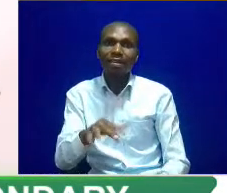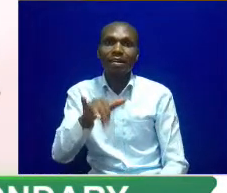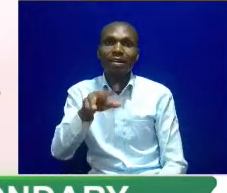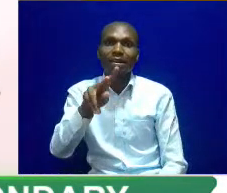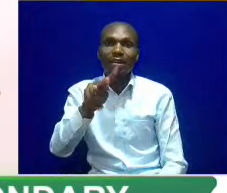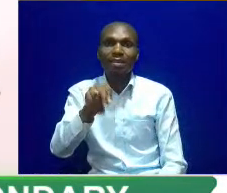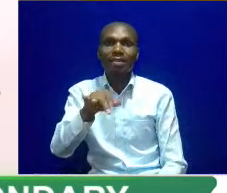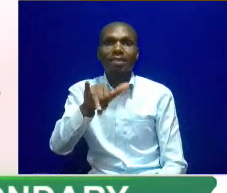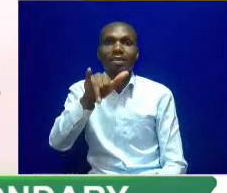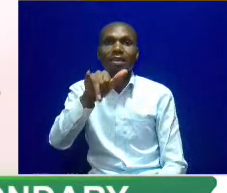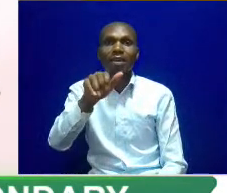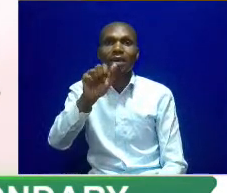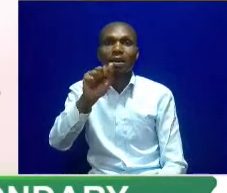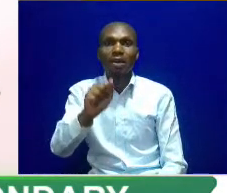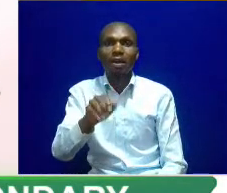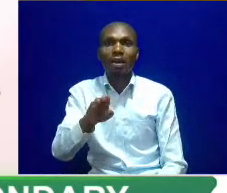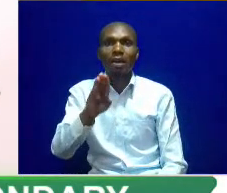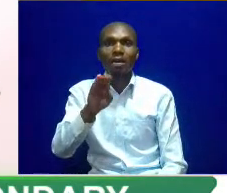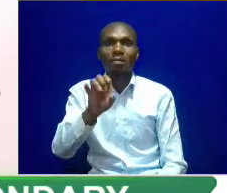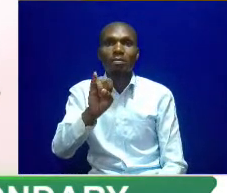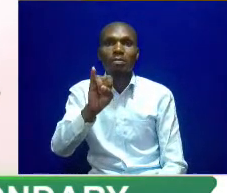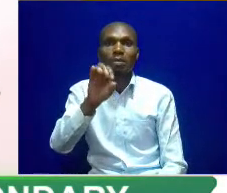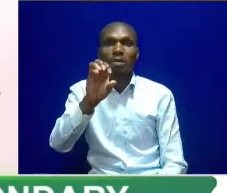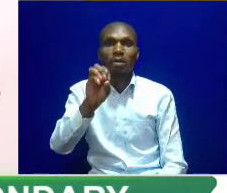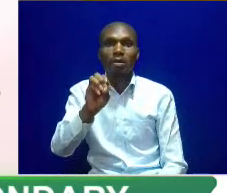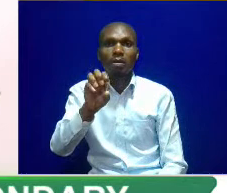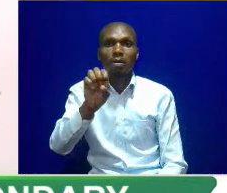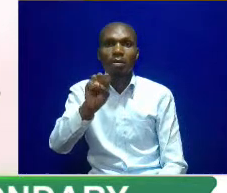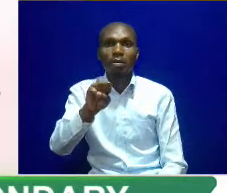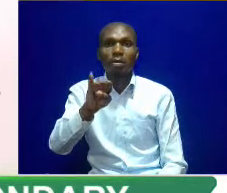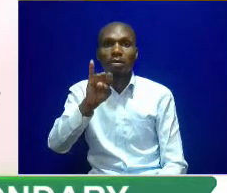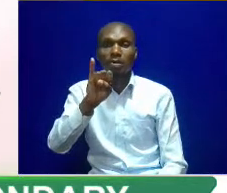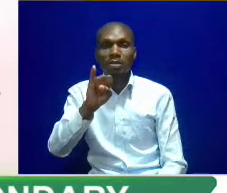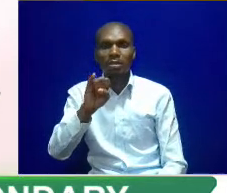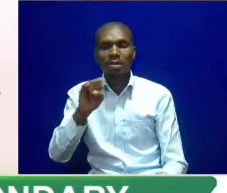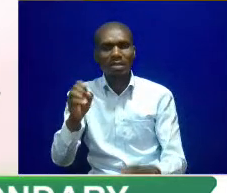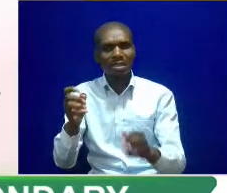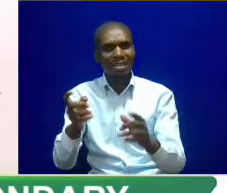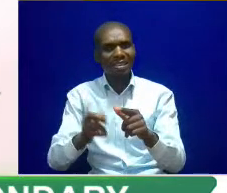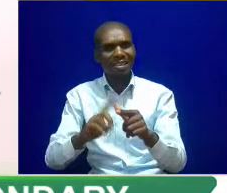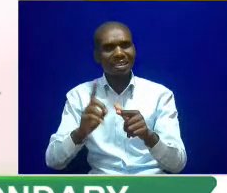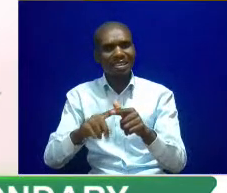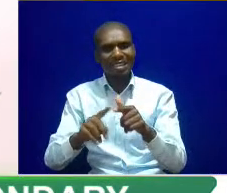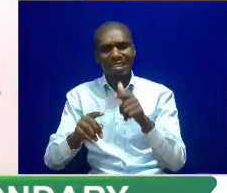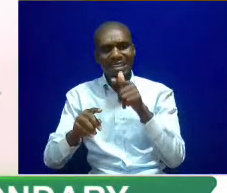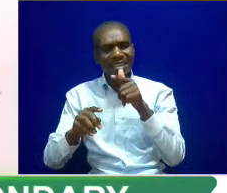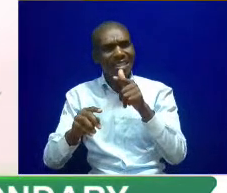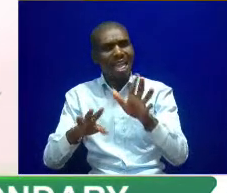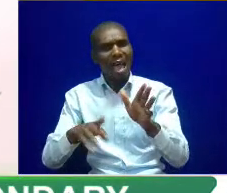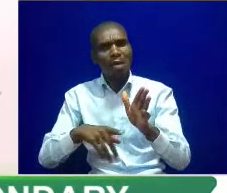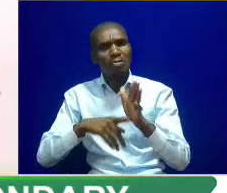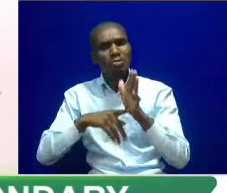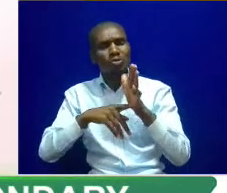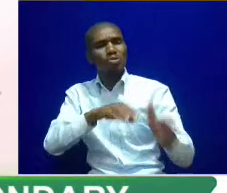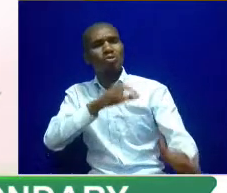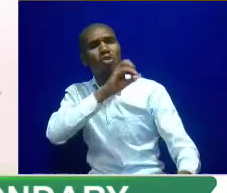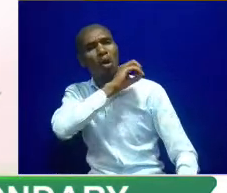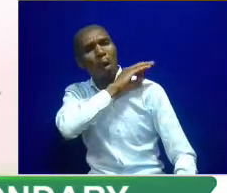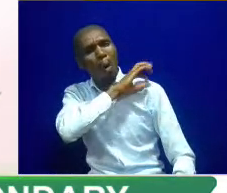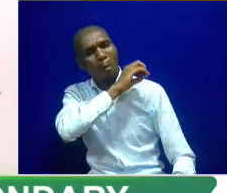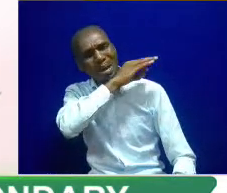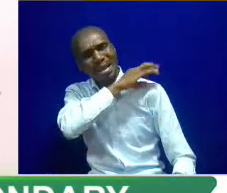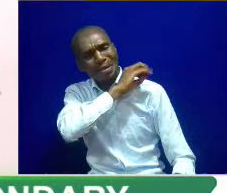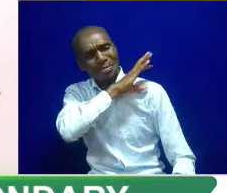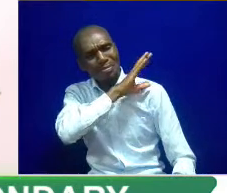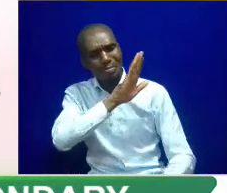iyo gutoka se bunge yakitutu chache ose bunge ya nyalibali chacho mwancho murikiria ni gobono barokane kwe murungani kirage igoro